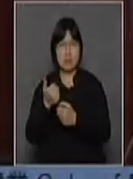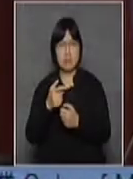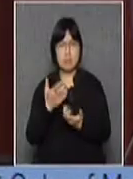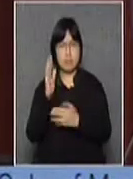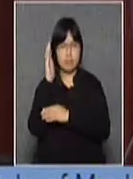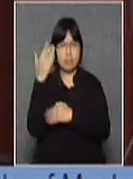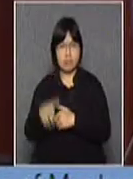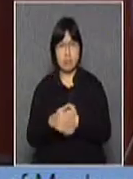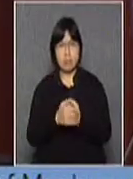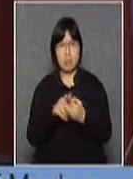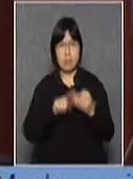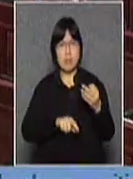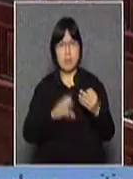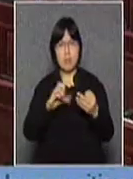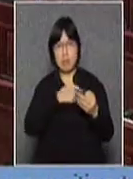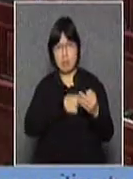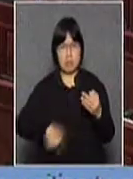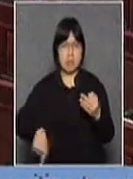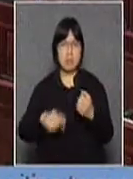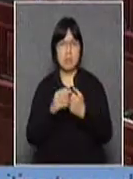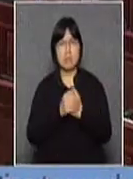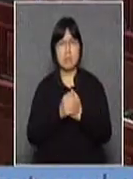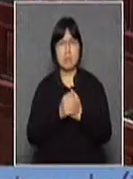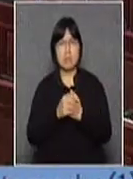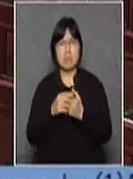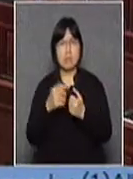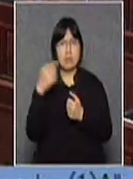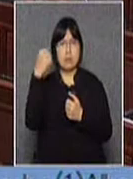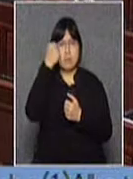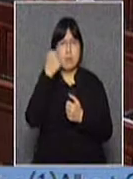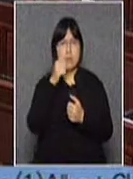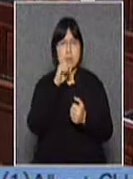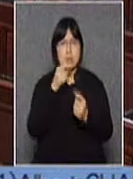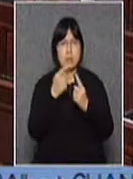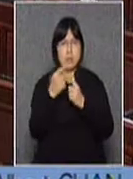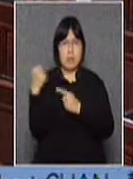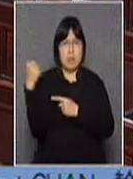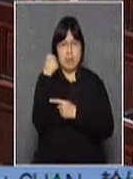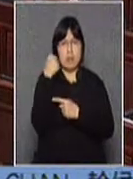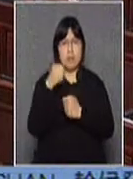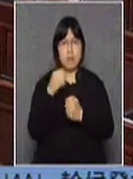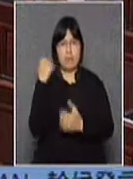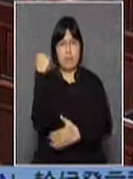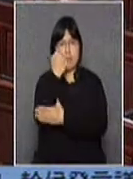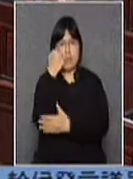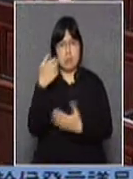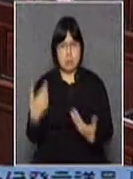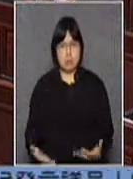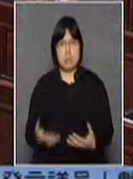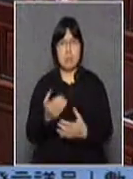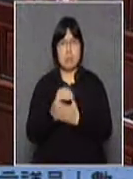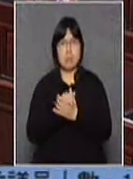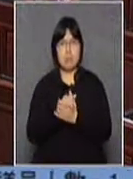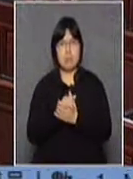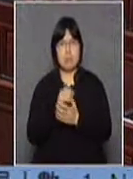多謝。 陳偉業議員。 主席，人民力量是反對今日的